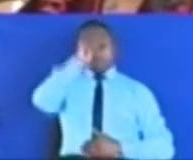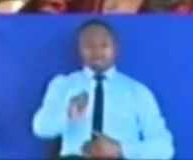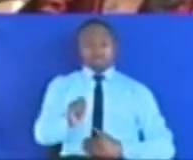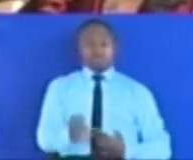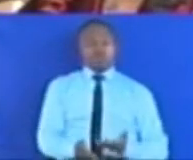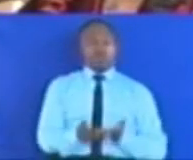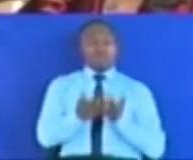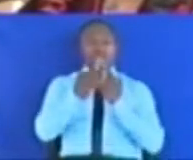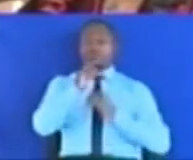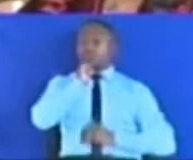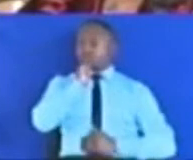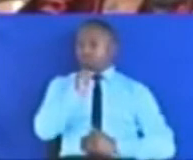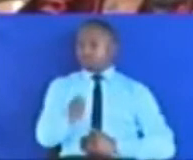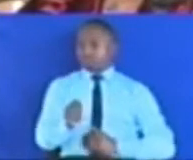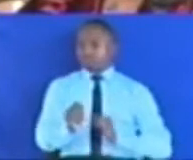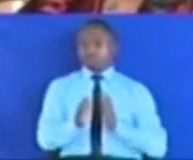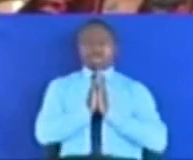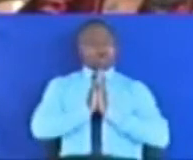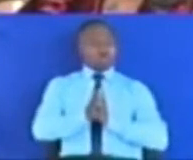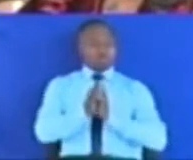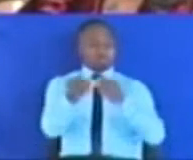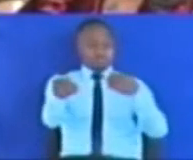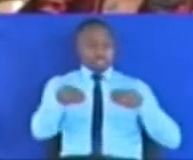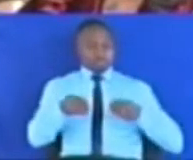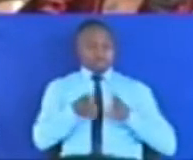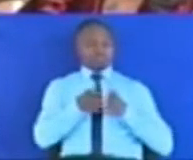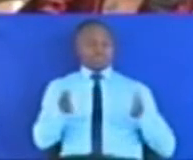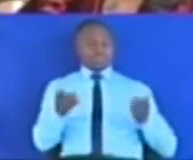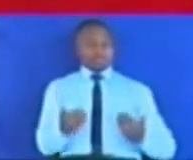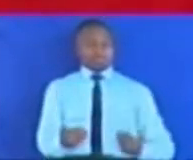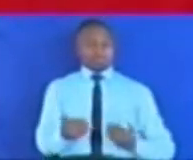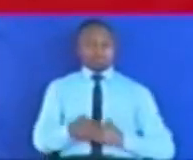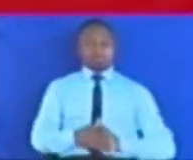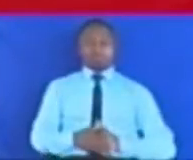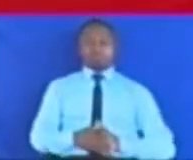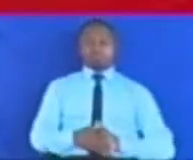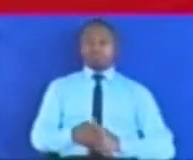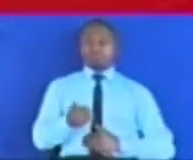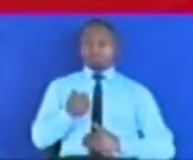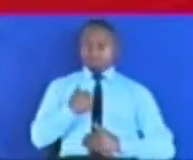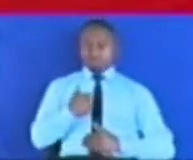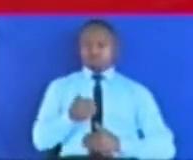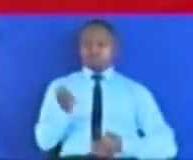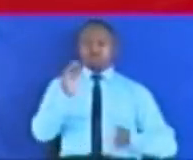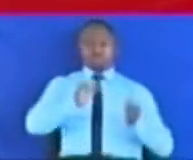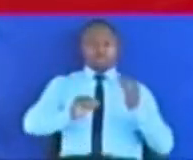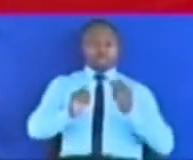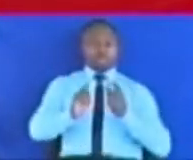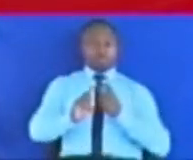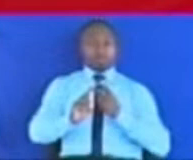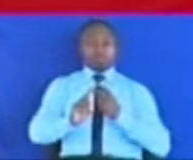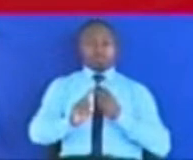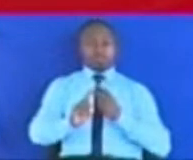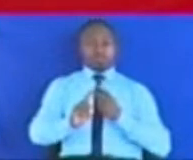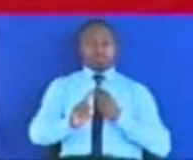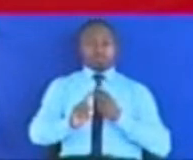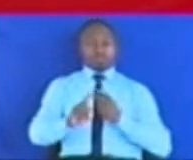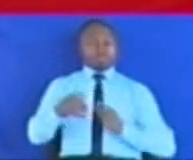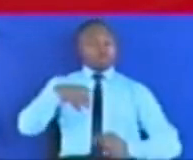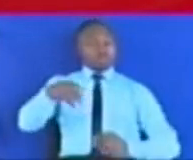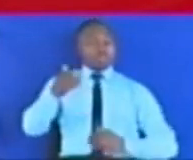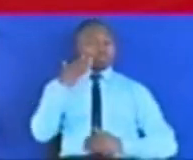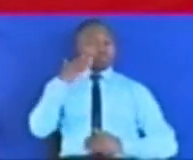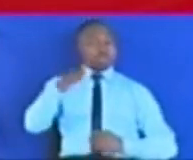Mheshimiwa naibu spika, nashukuru sana kwa nafasi ulionipa ili na mimi niweze kuchangia hii wizara